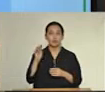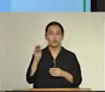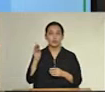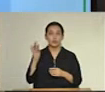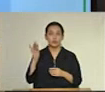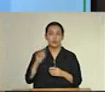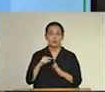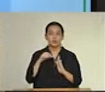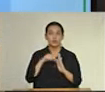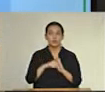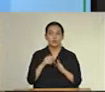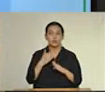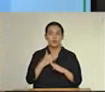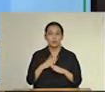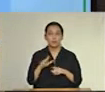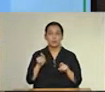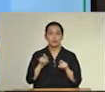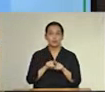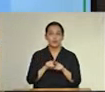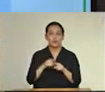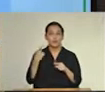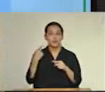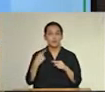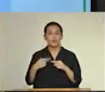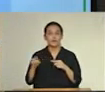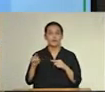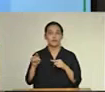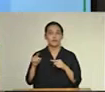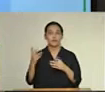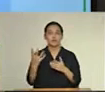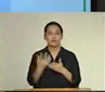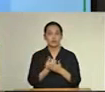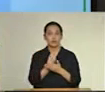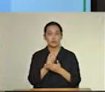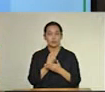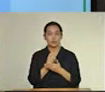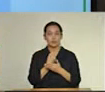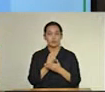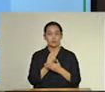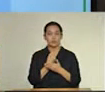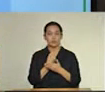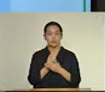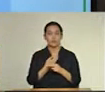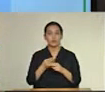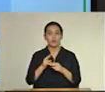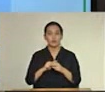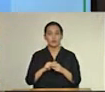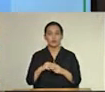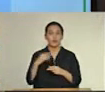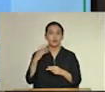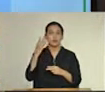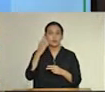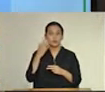biotinozlarning tarkibiy qismlaridagi o'xshashlik va farqini aniqlash yo'li bilan ularning mohiyatini